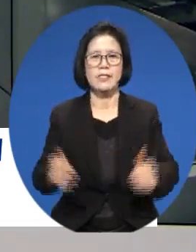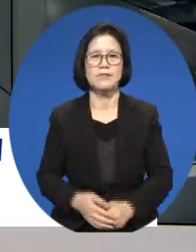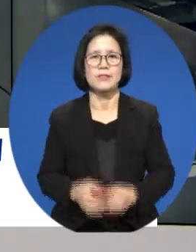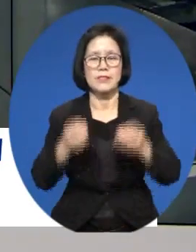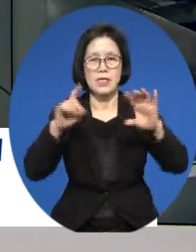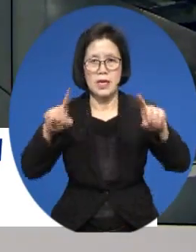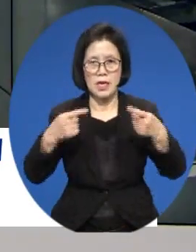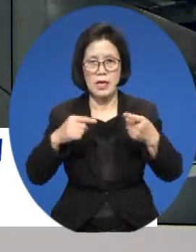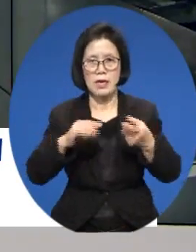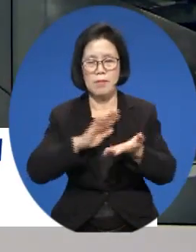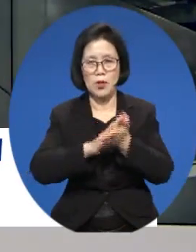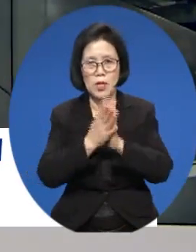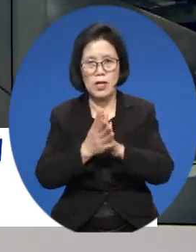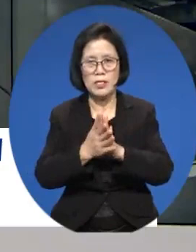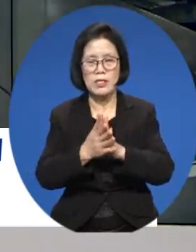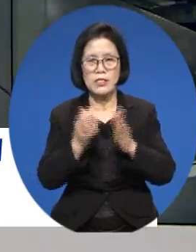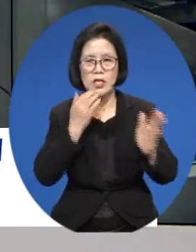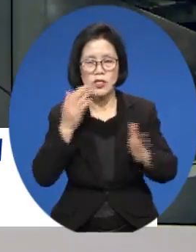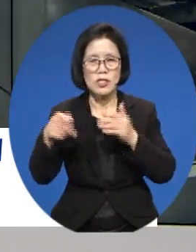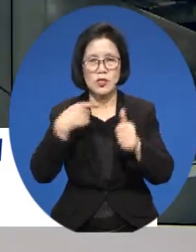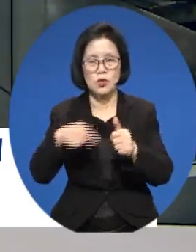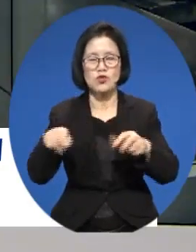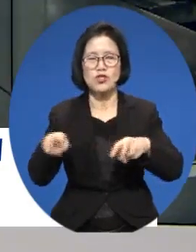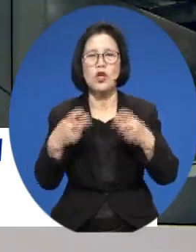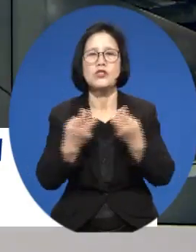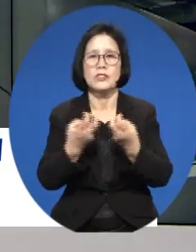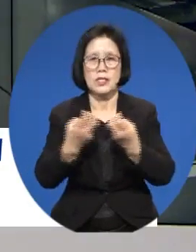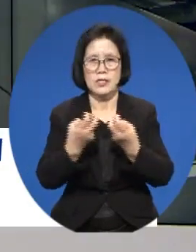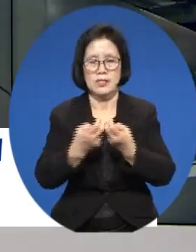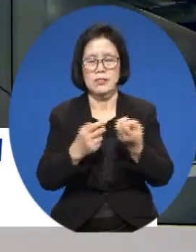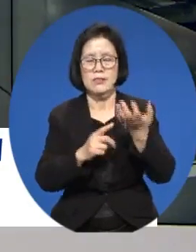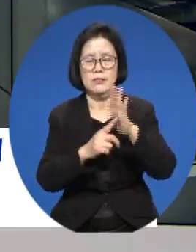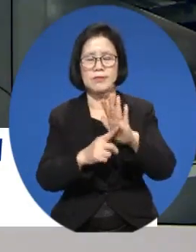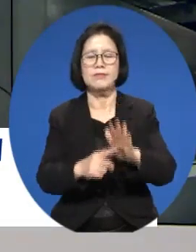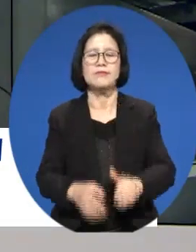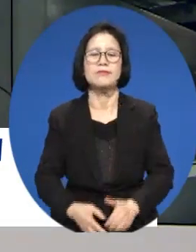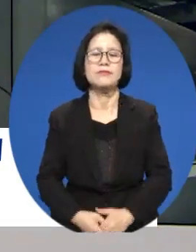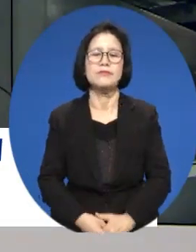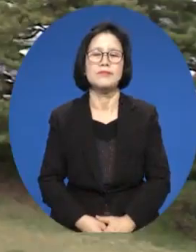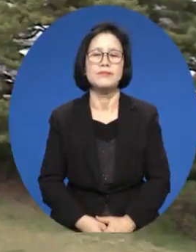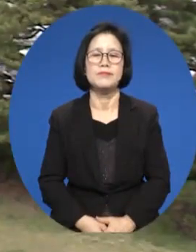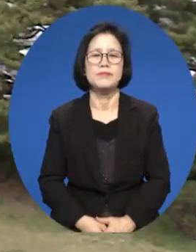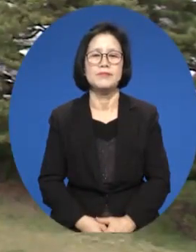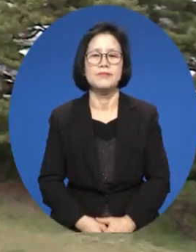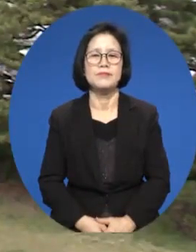새해에 달라지는 경기 교육 정책들을 이어진 기자가 보도합니다.